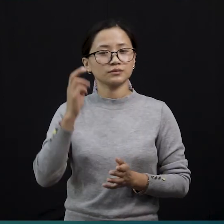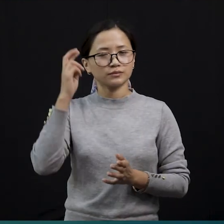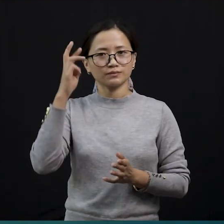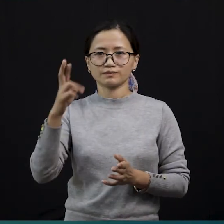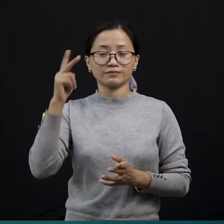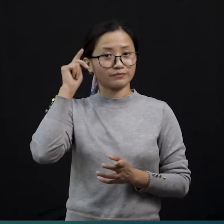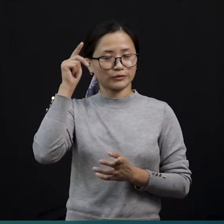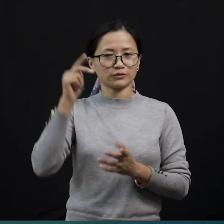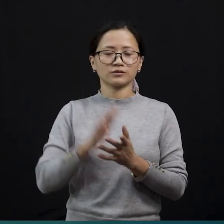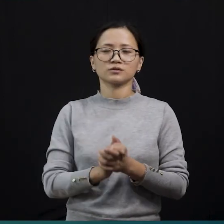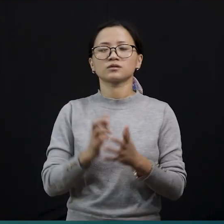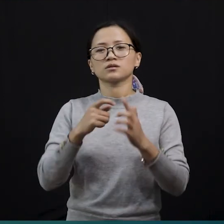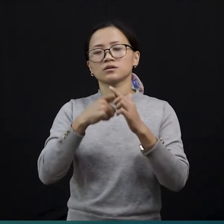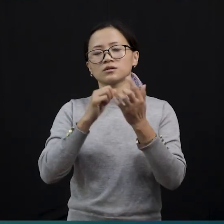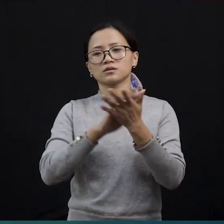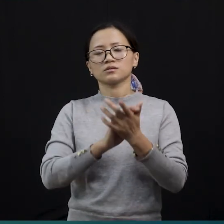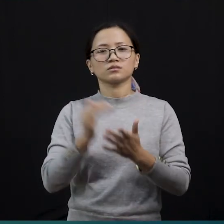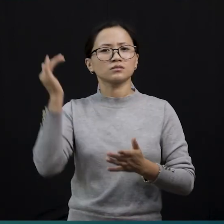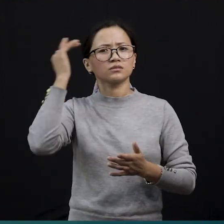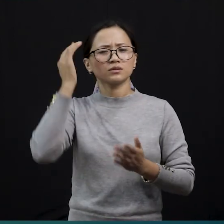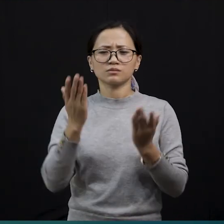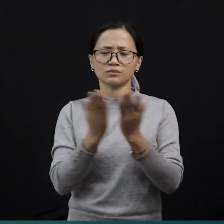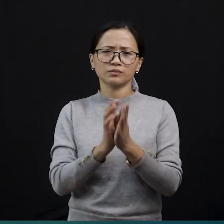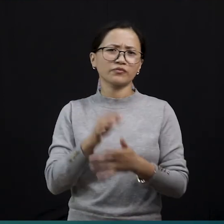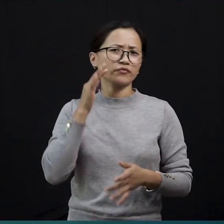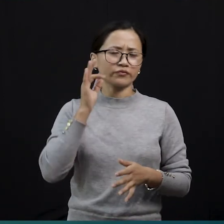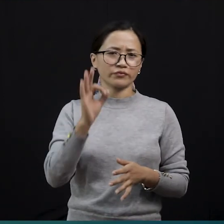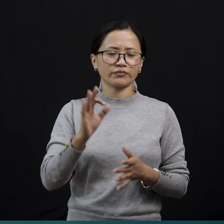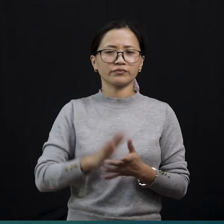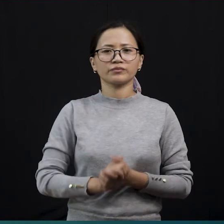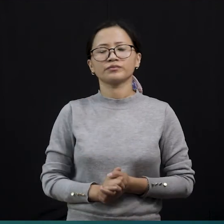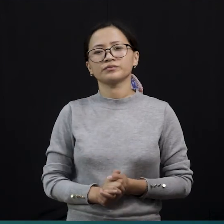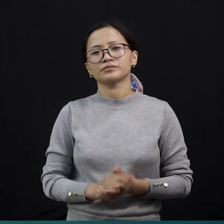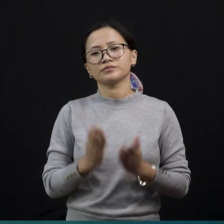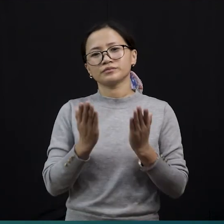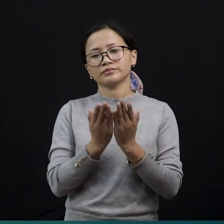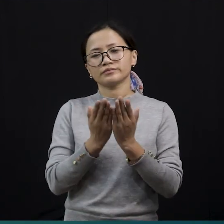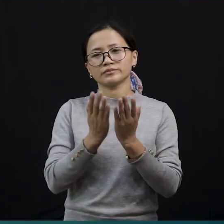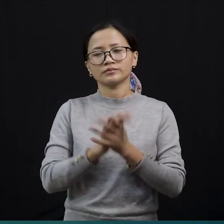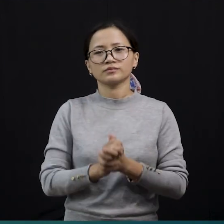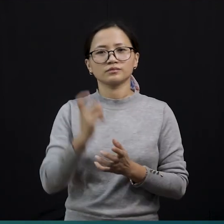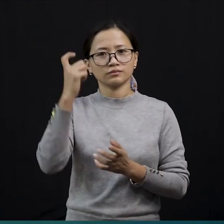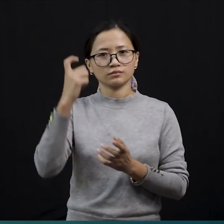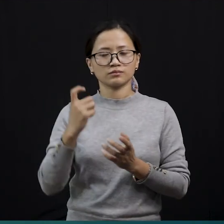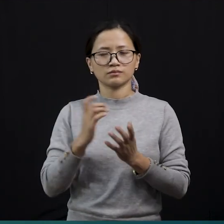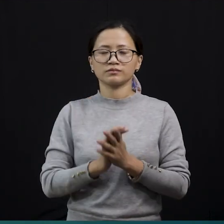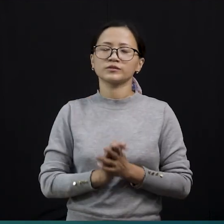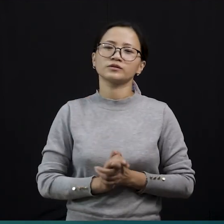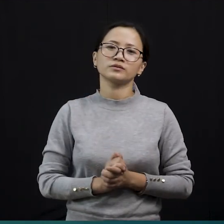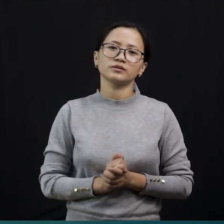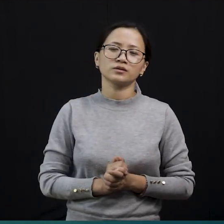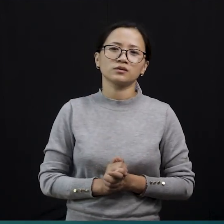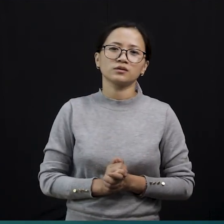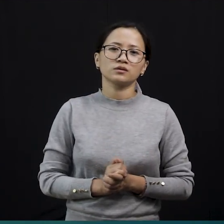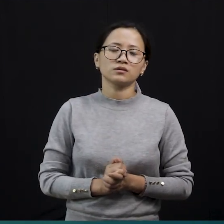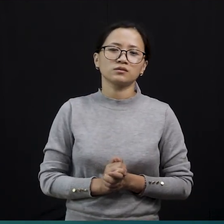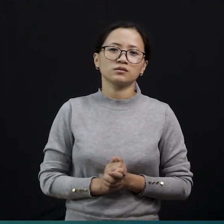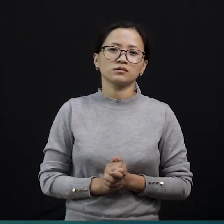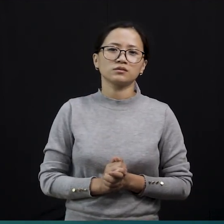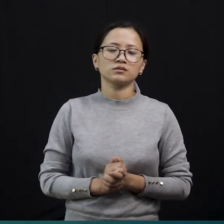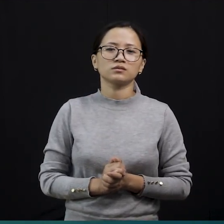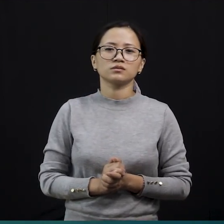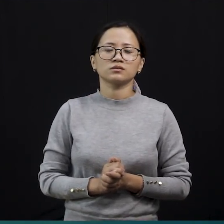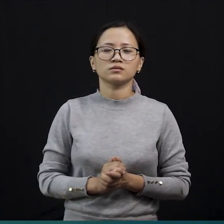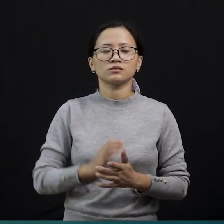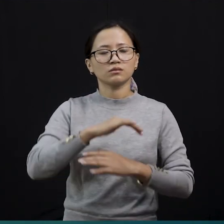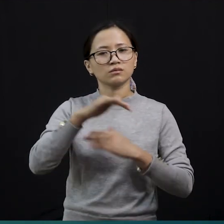और विजडम बहुत ज़्यादा इम्पोर्टेंट है। और आजकल के ज़माने में तो पढ़ाई लिखाई बहुत ही ज़्यादा इम्पोर्टेंट है। सो दैट